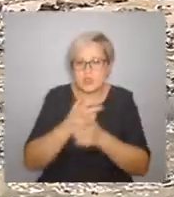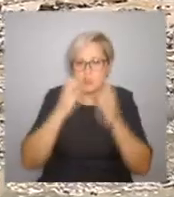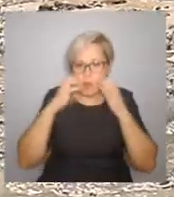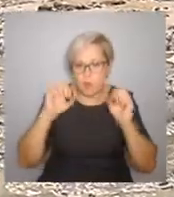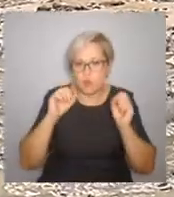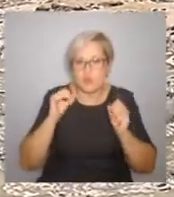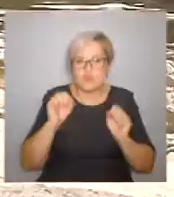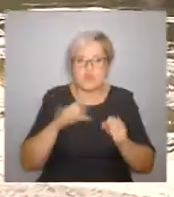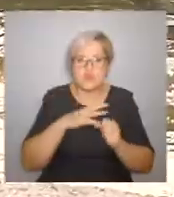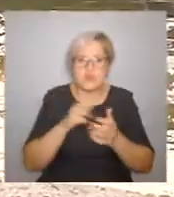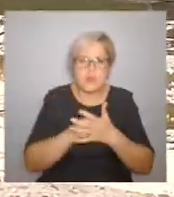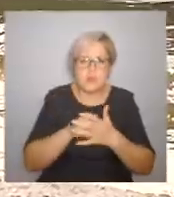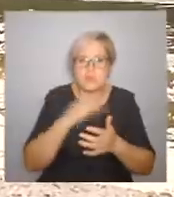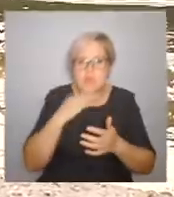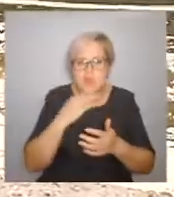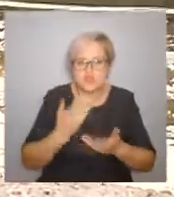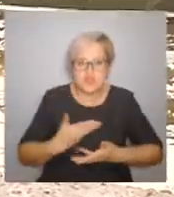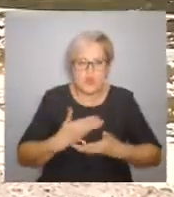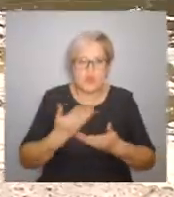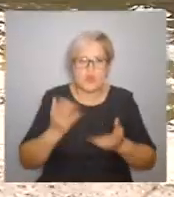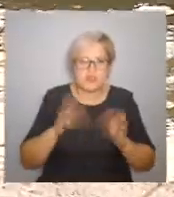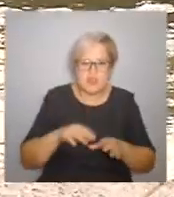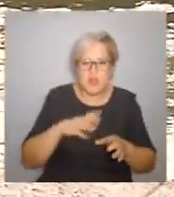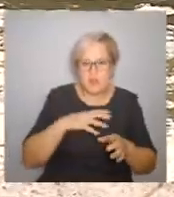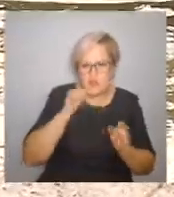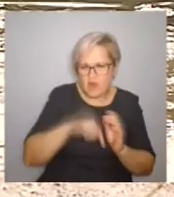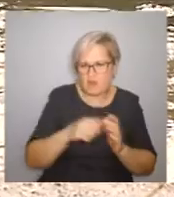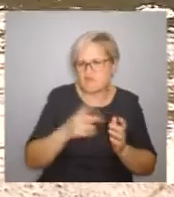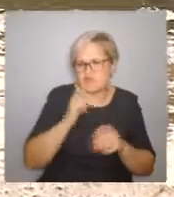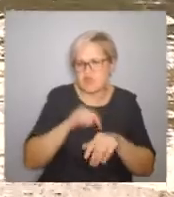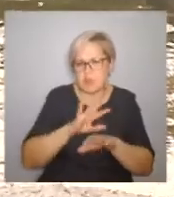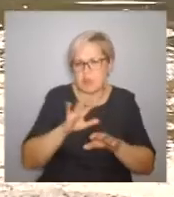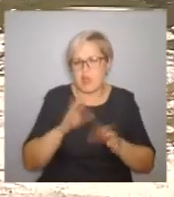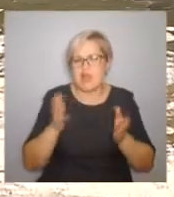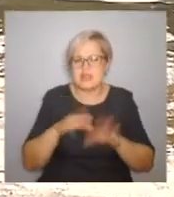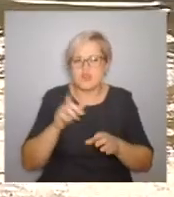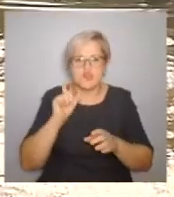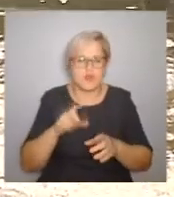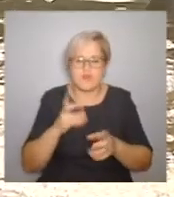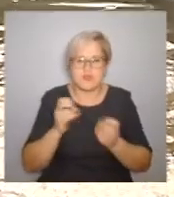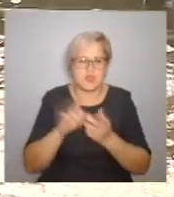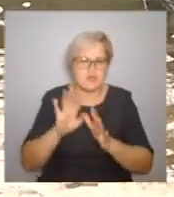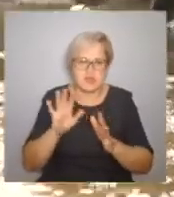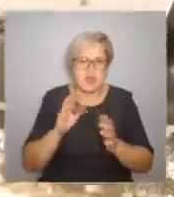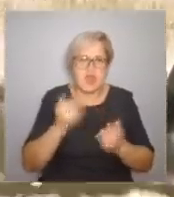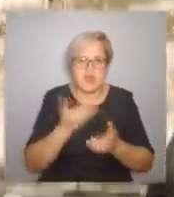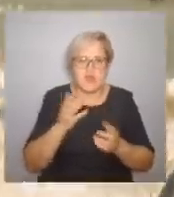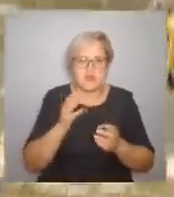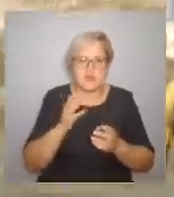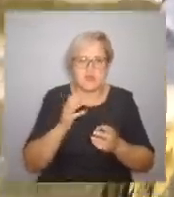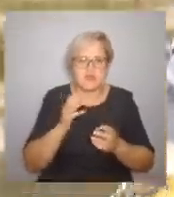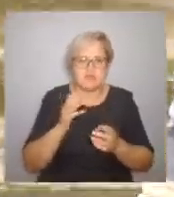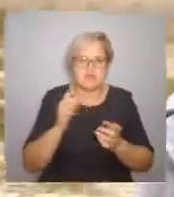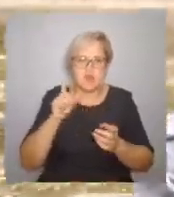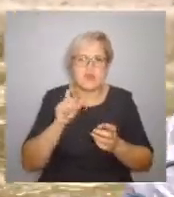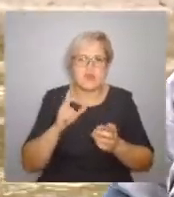пособирать кости этих мамонтов или, может быть, даже добыть мясо этих животных, которые здесь застряли, нам пока не попался, остатки человека